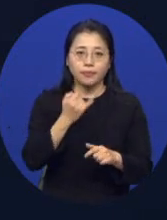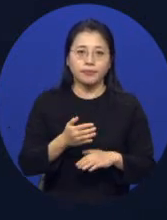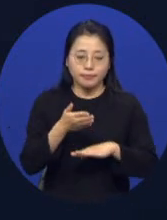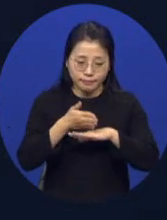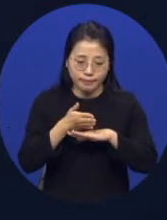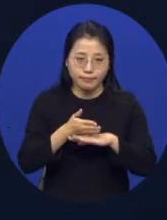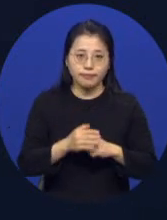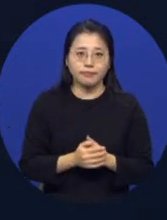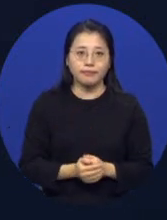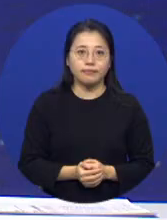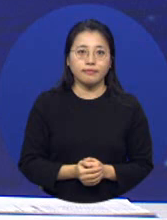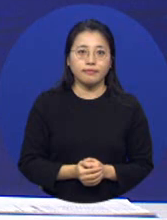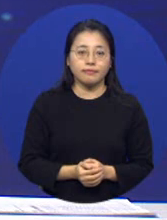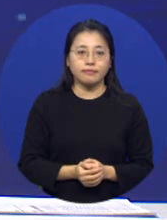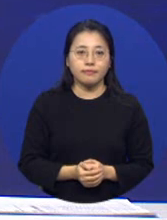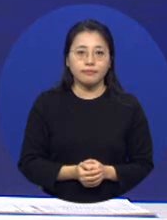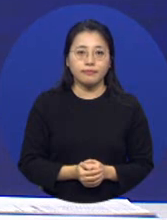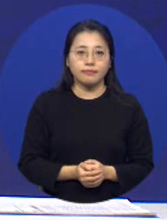감사합니다